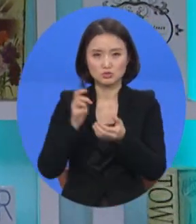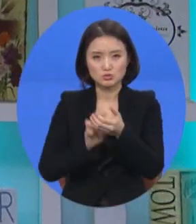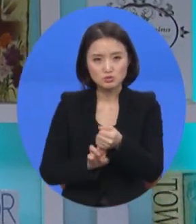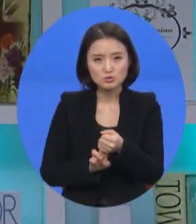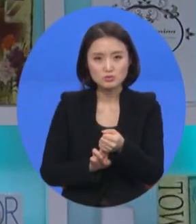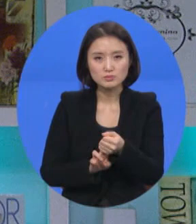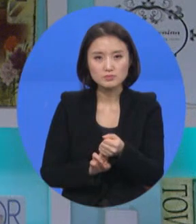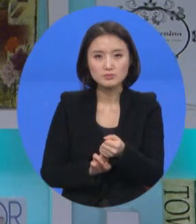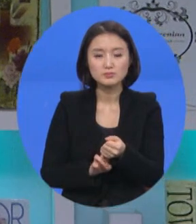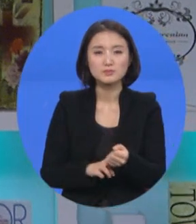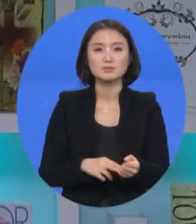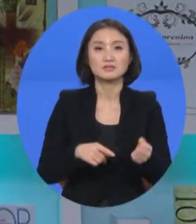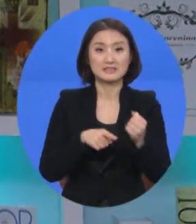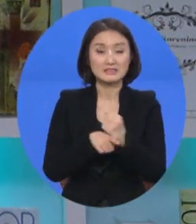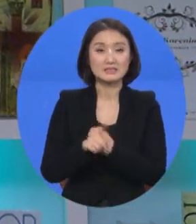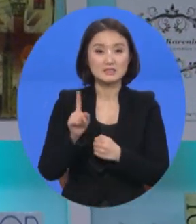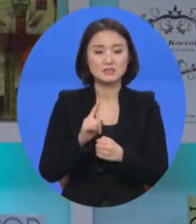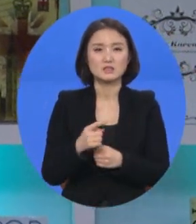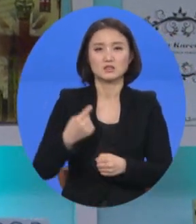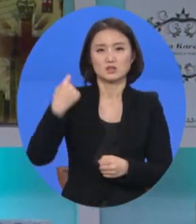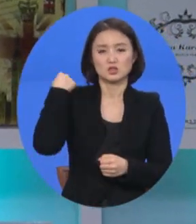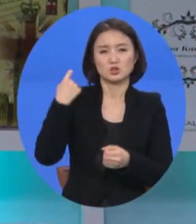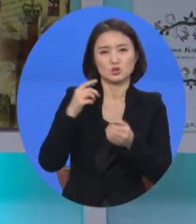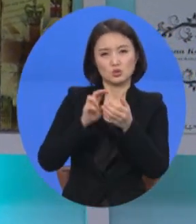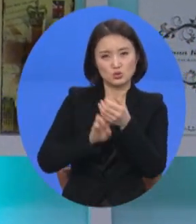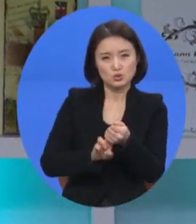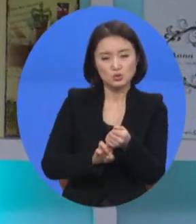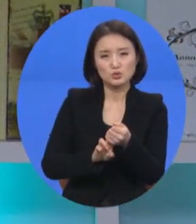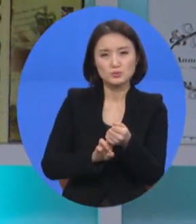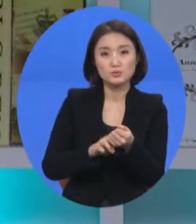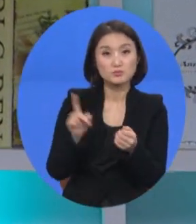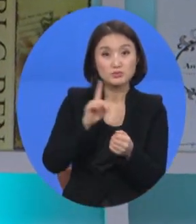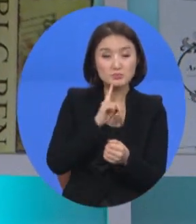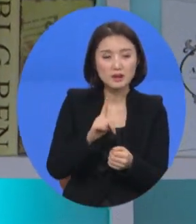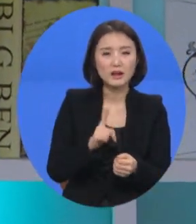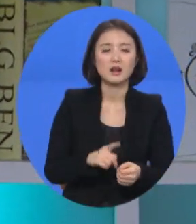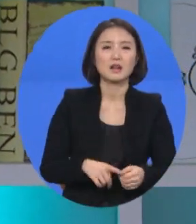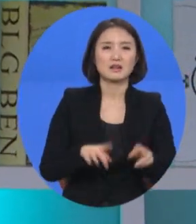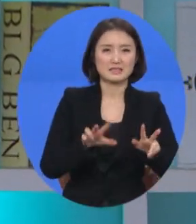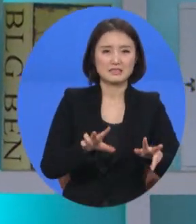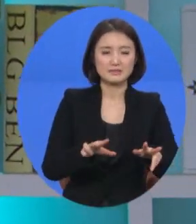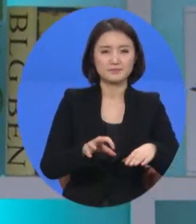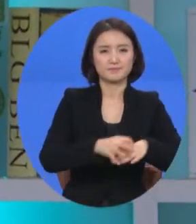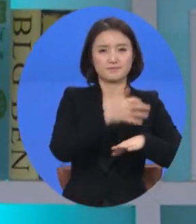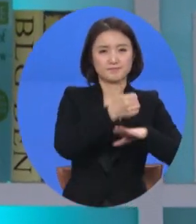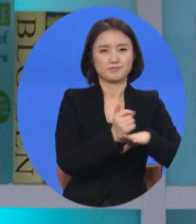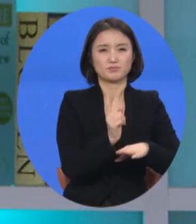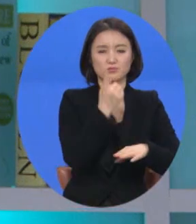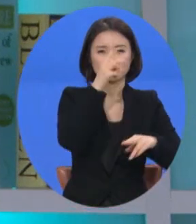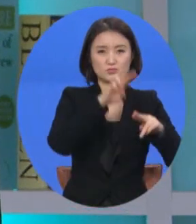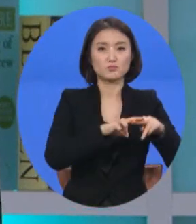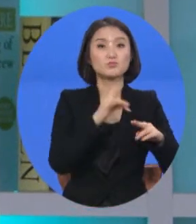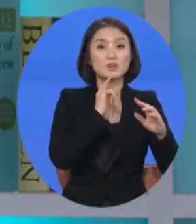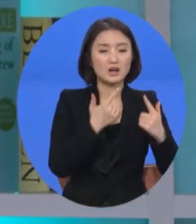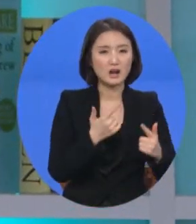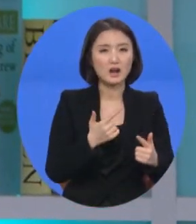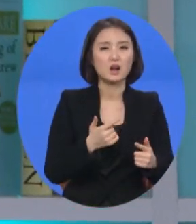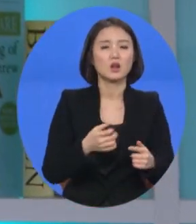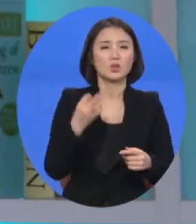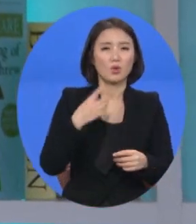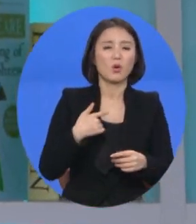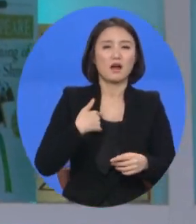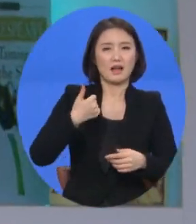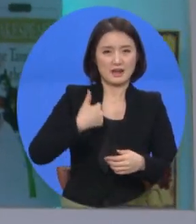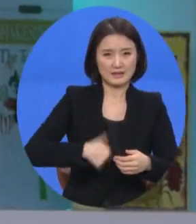제후를 떠난다 숨어 있다 그래서 배 패 본국 인해 글자를 쓰게 되면 배를 이어서 연이어